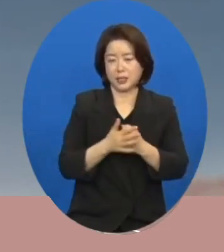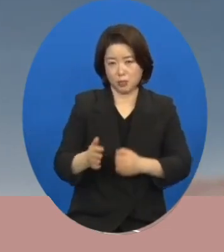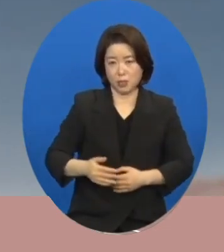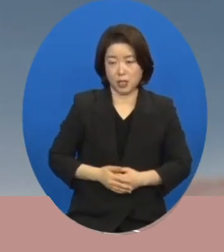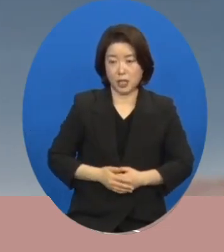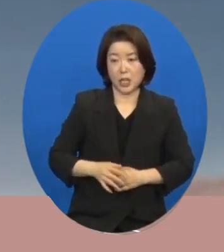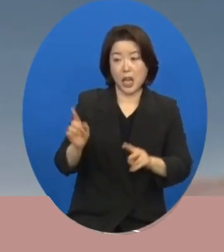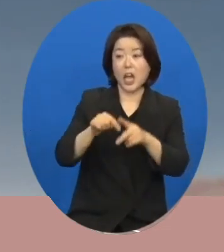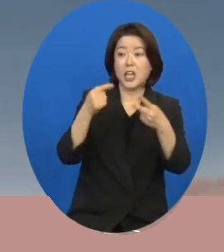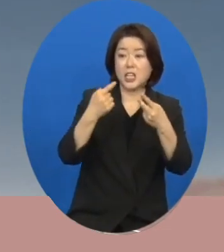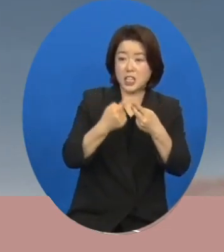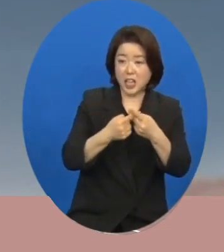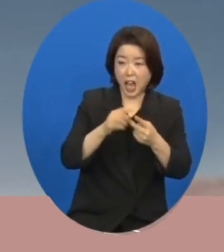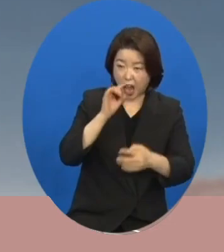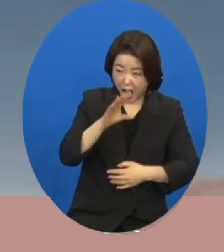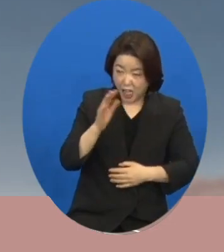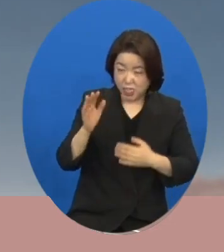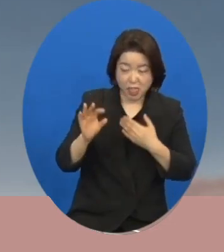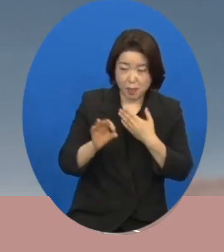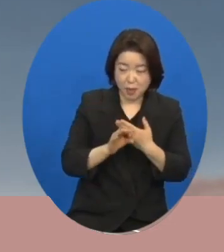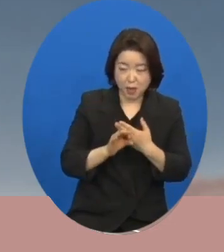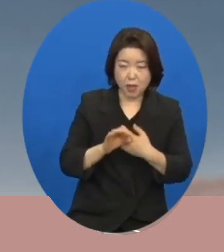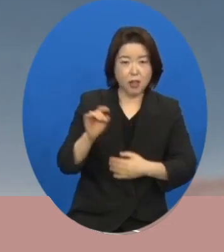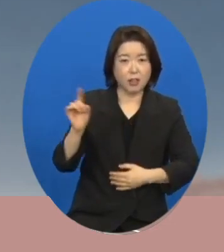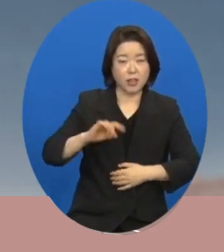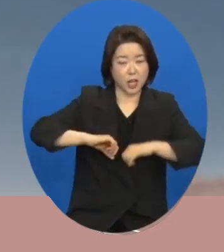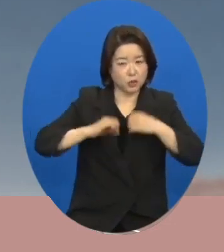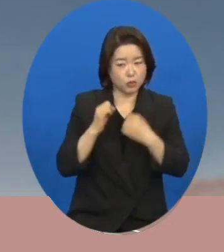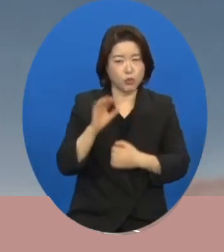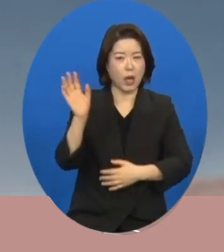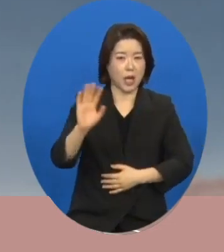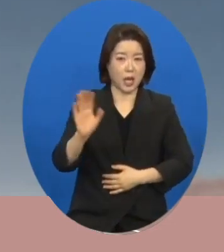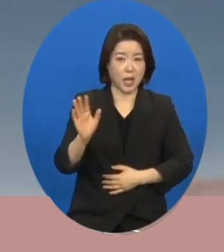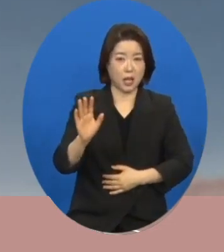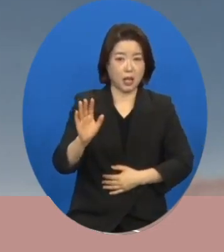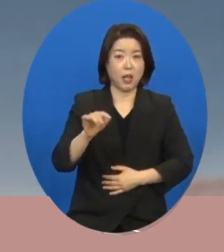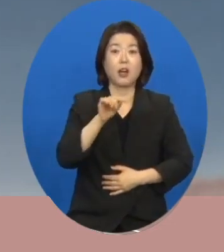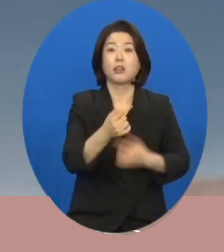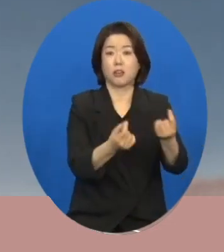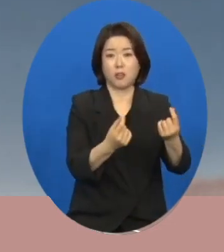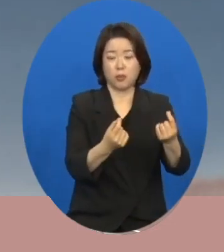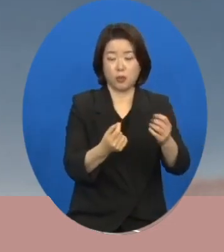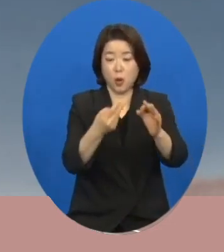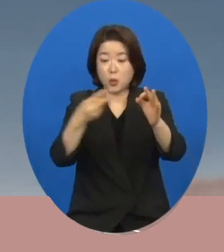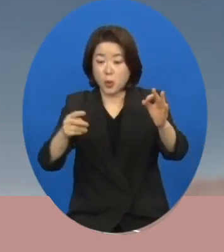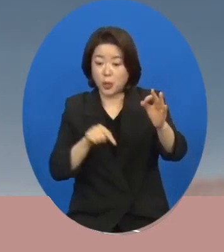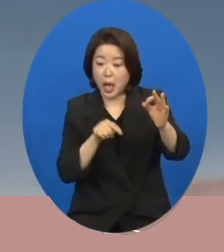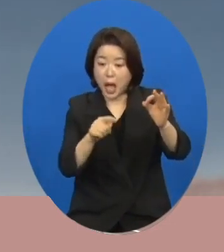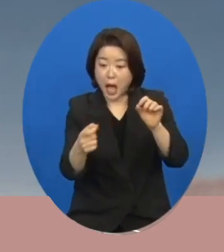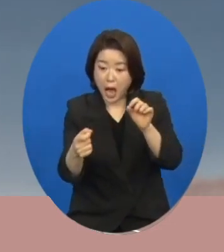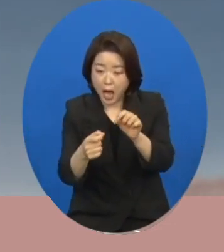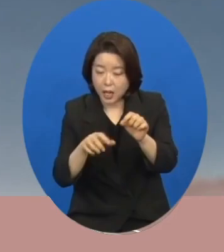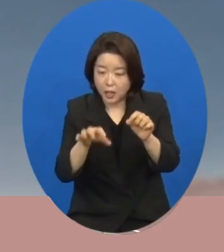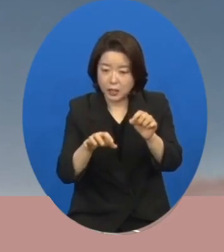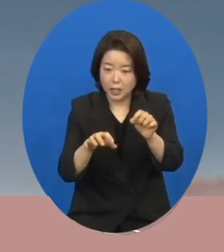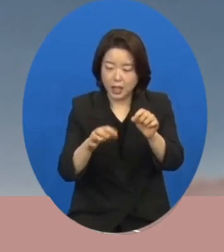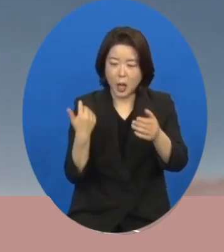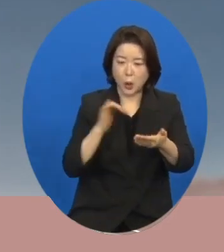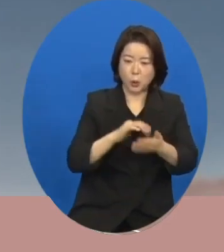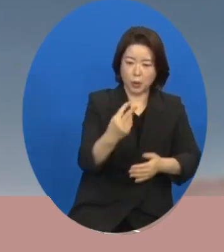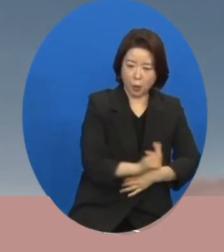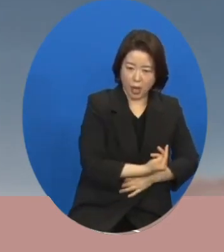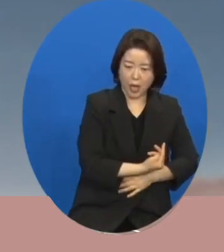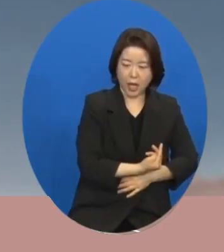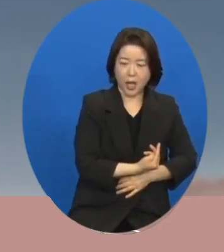않으면 순종하지 않았던 많은 것들 그래서 요단강 앞에까지 갔다가 돌아가고 앞에까지 갔다가 돌아가고이